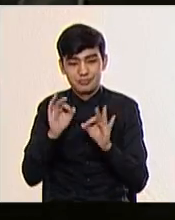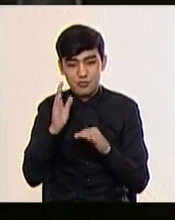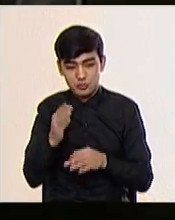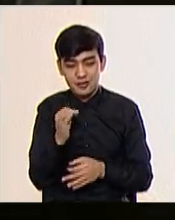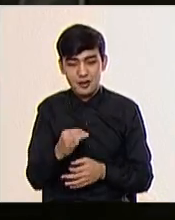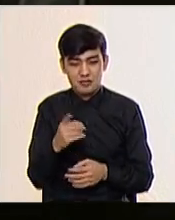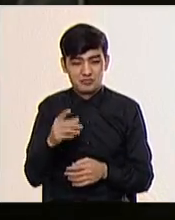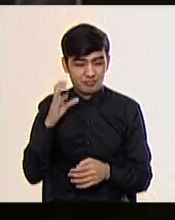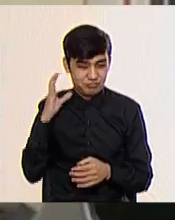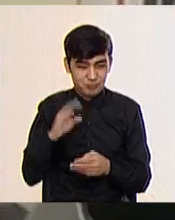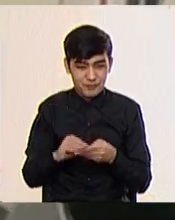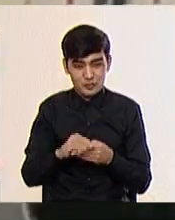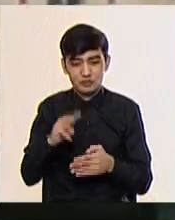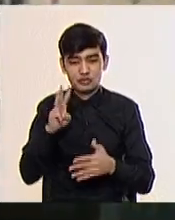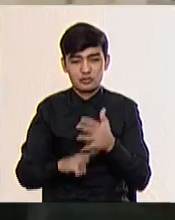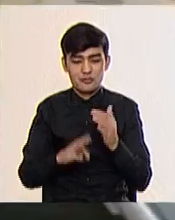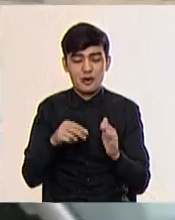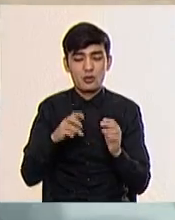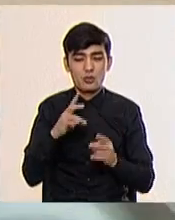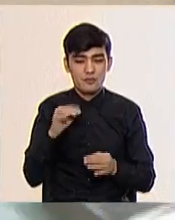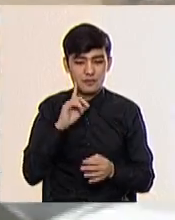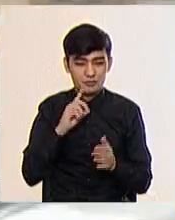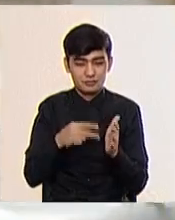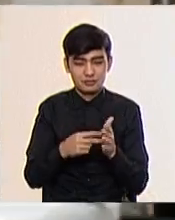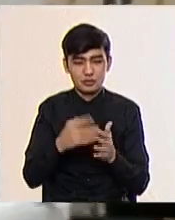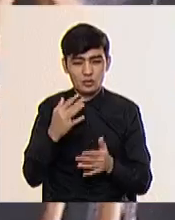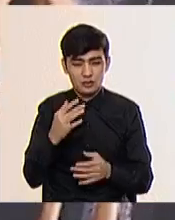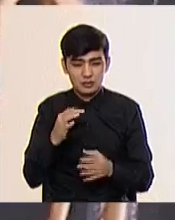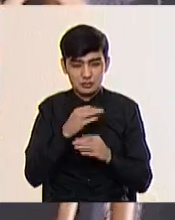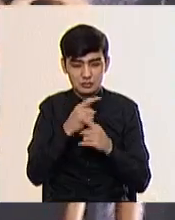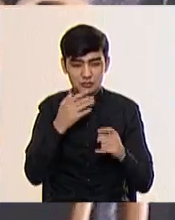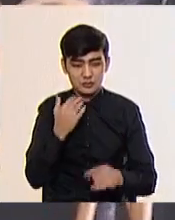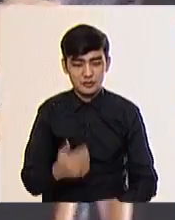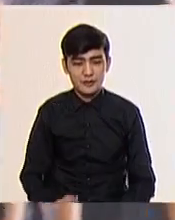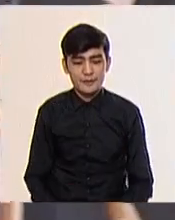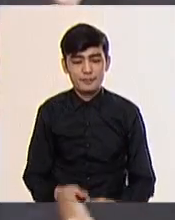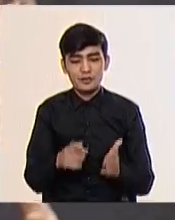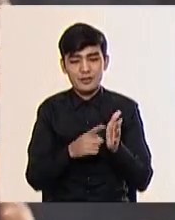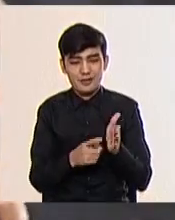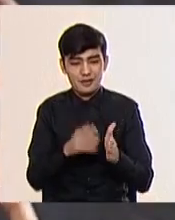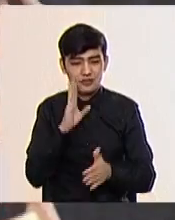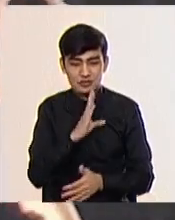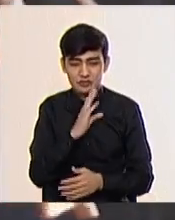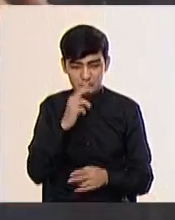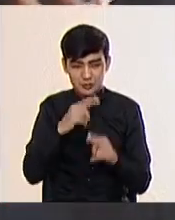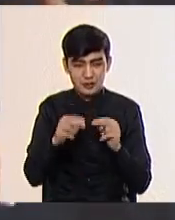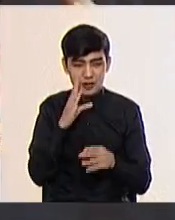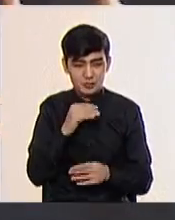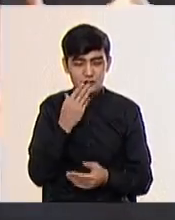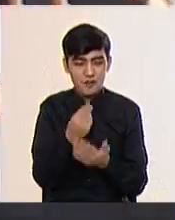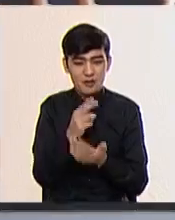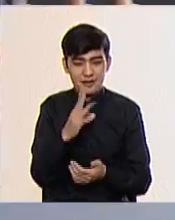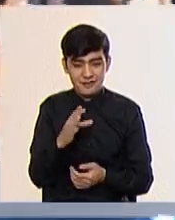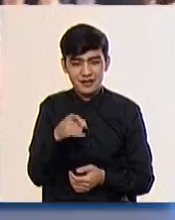сумма штрафа пока не называется. Караганды женщина может лишиться квартиры из-за